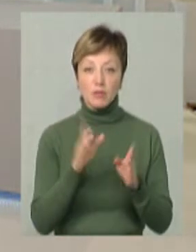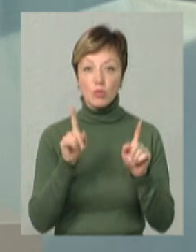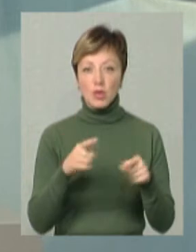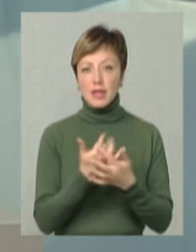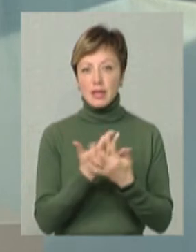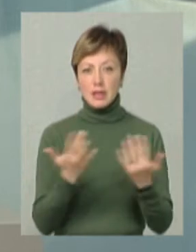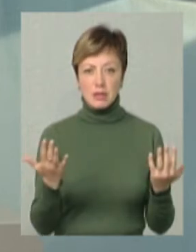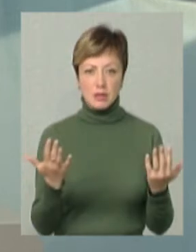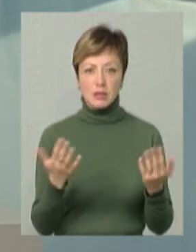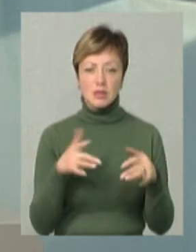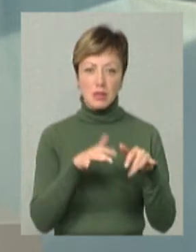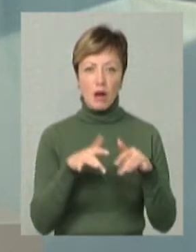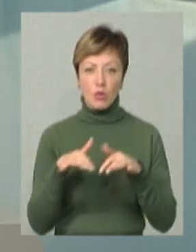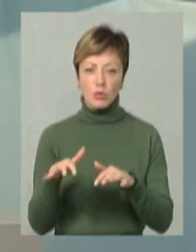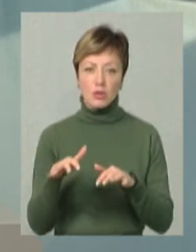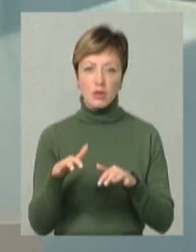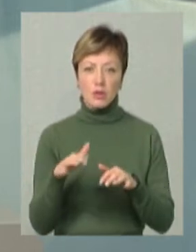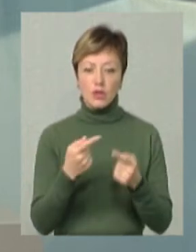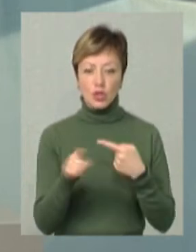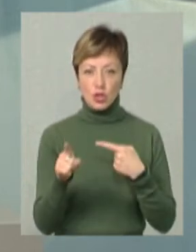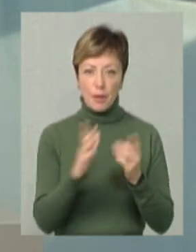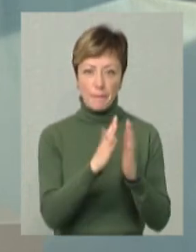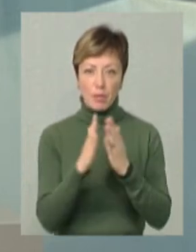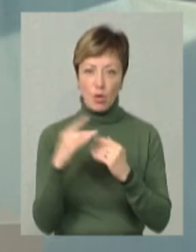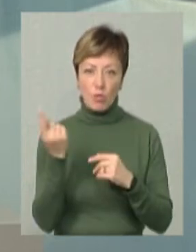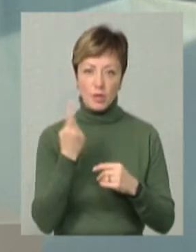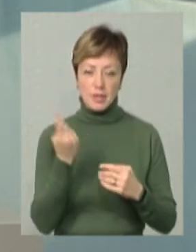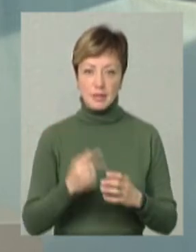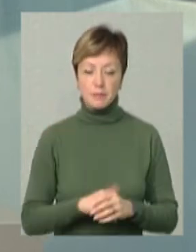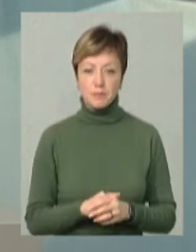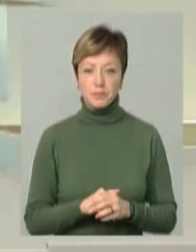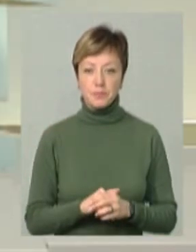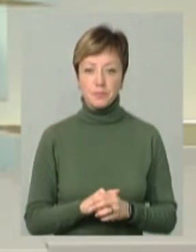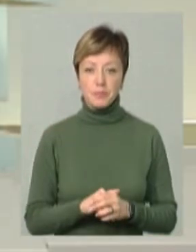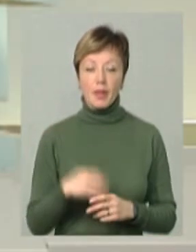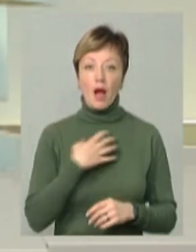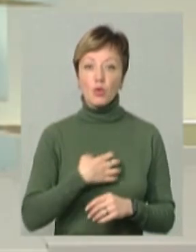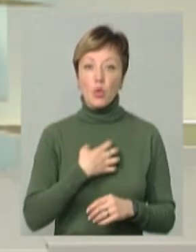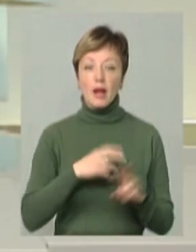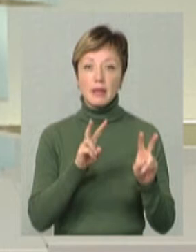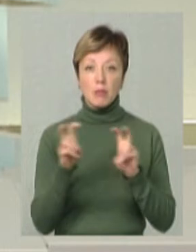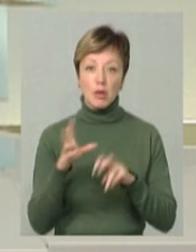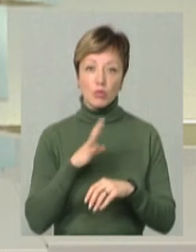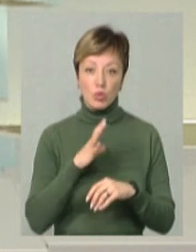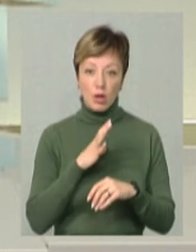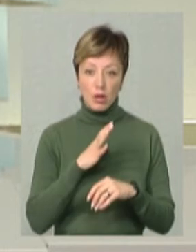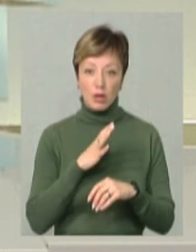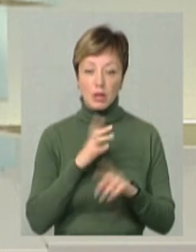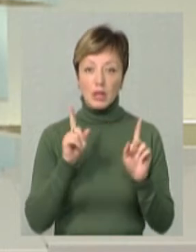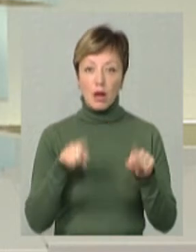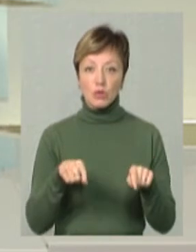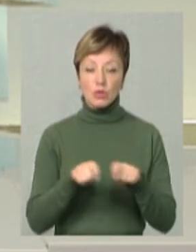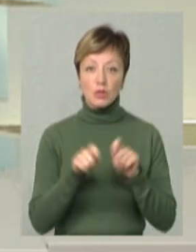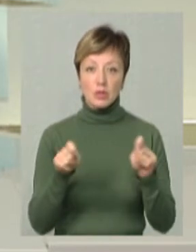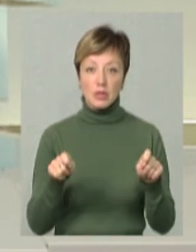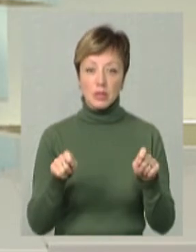були різнопланові заходи в інших бібліотеках області. Актуальна тематика була також